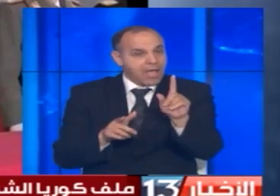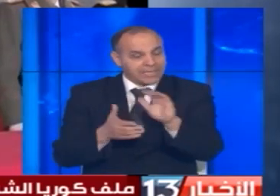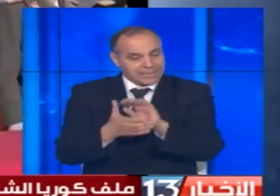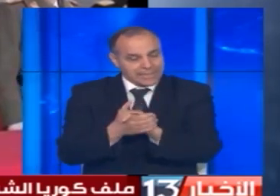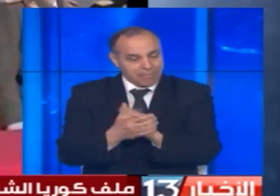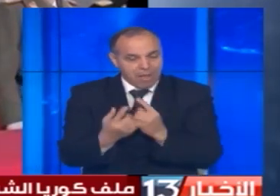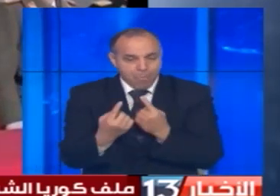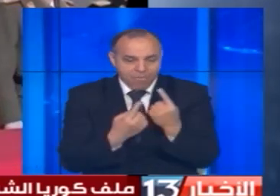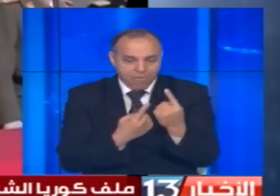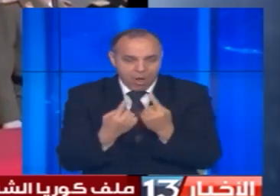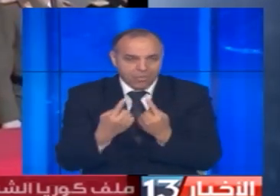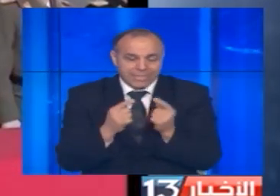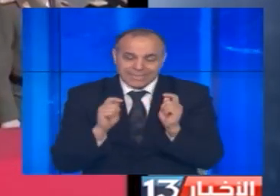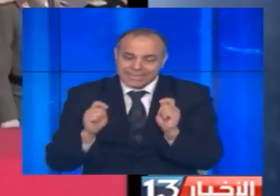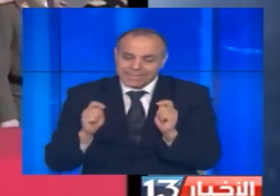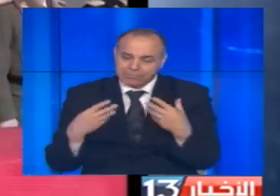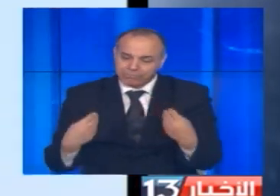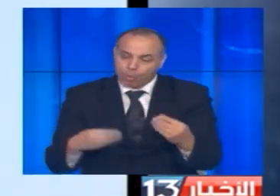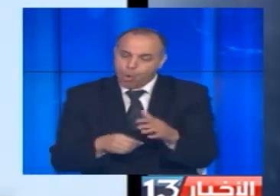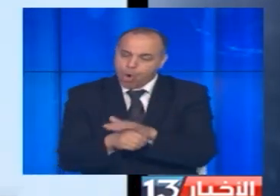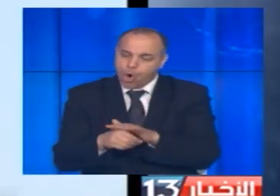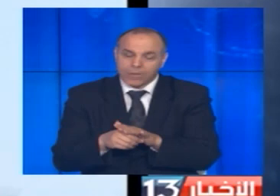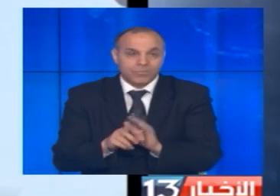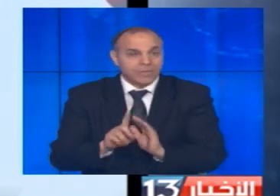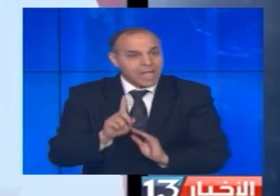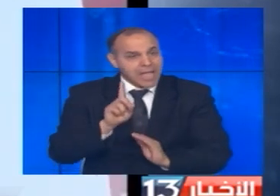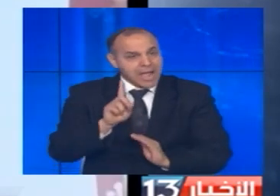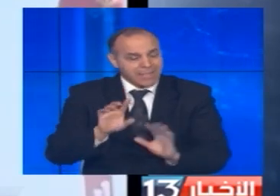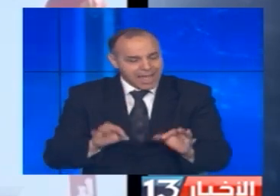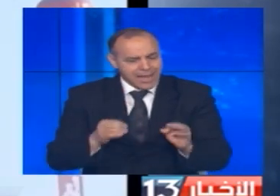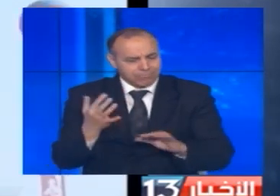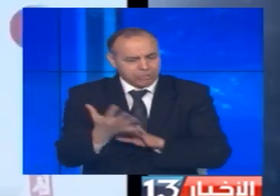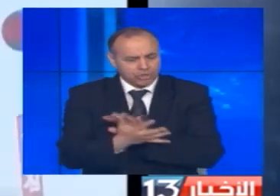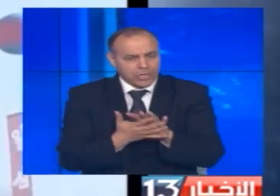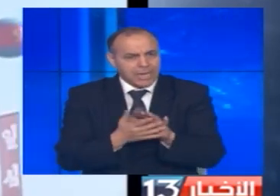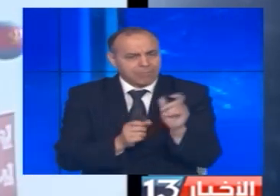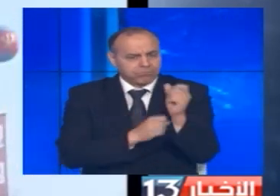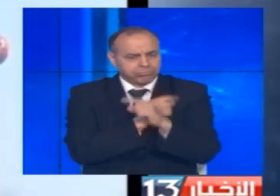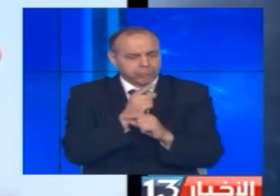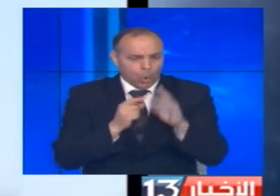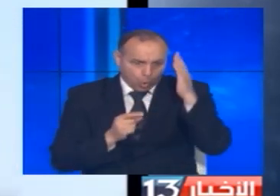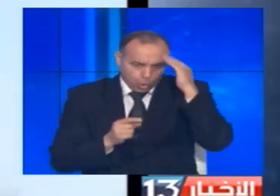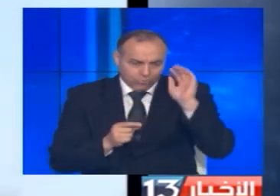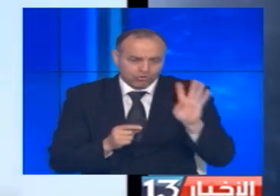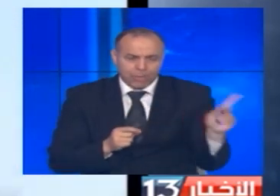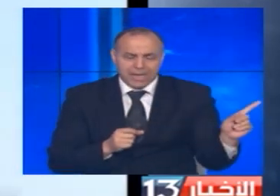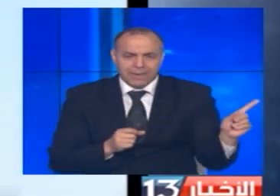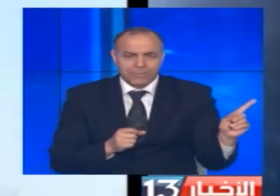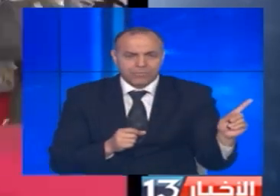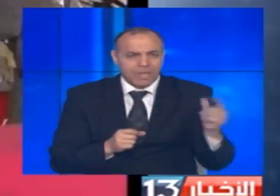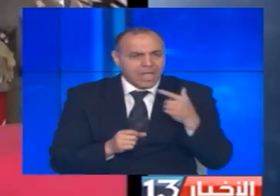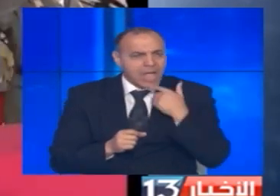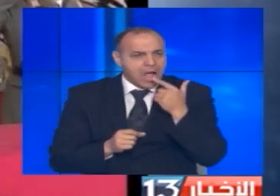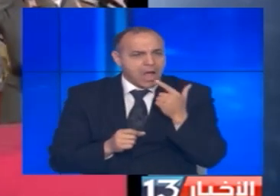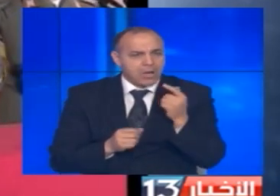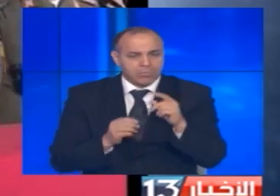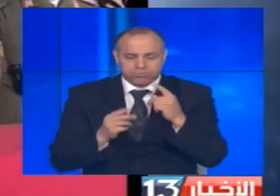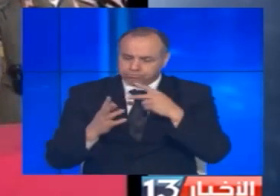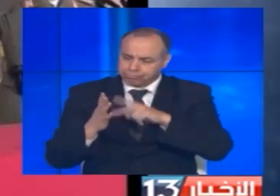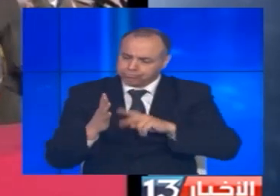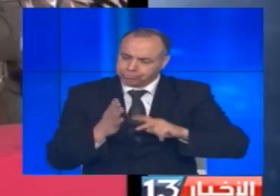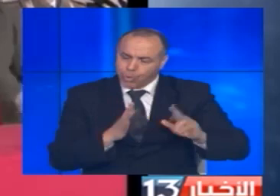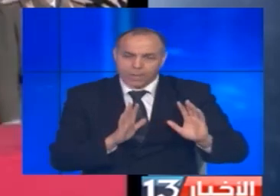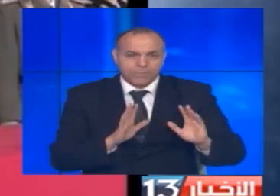لاستئناف مفاوضات دبلوماسية شاملة لحل الأزمة النووية الكورية الشمالية على أسس